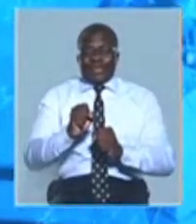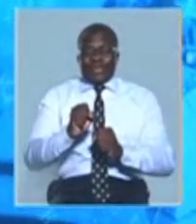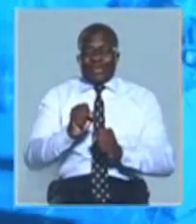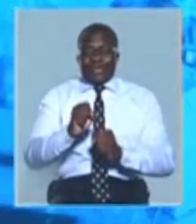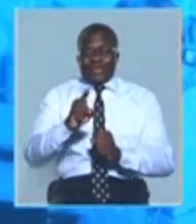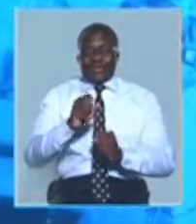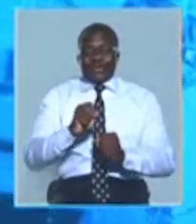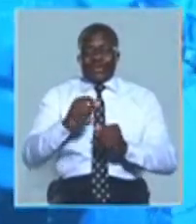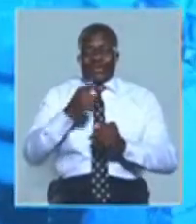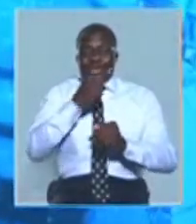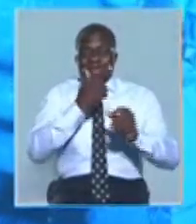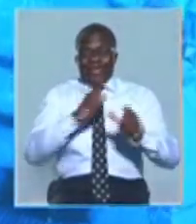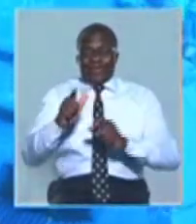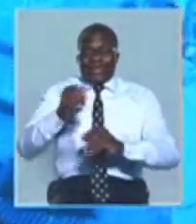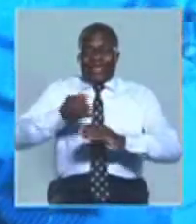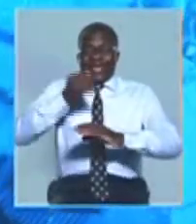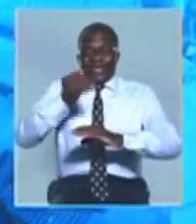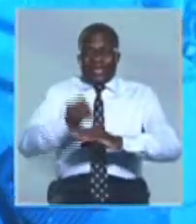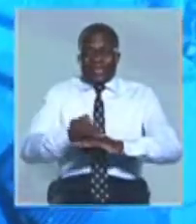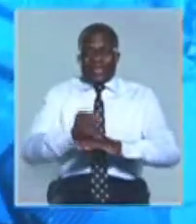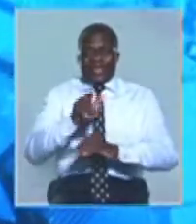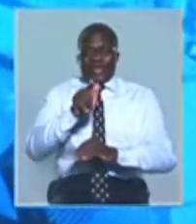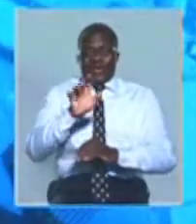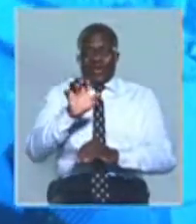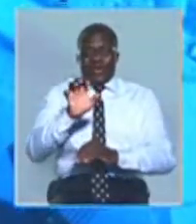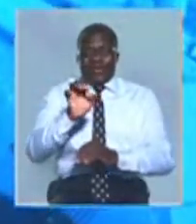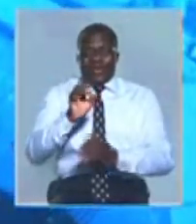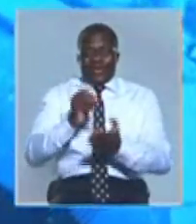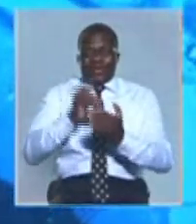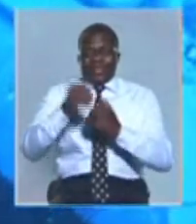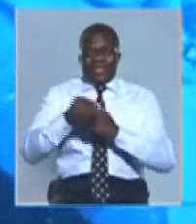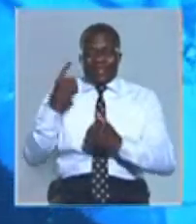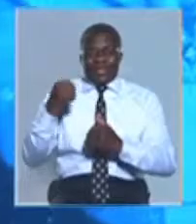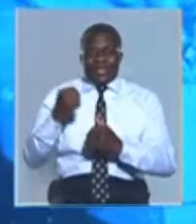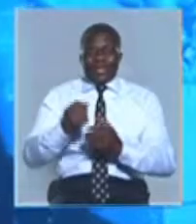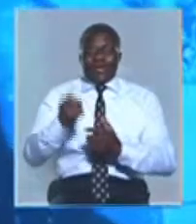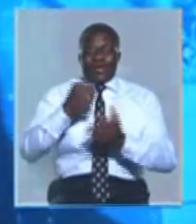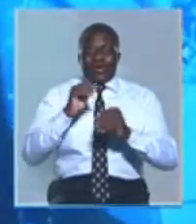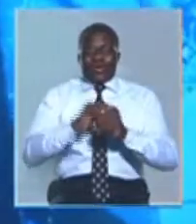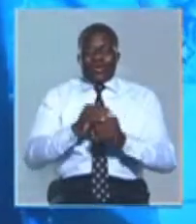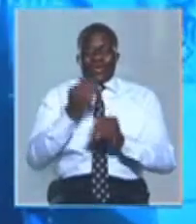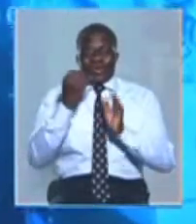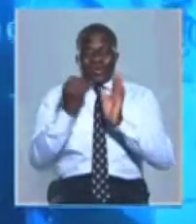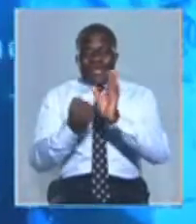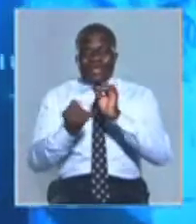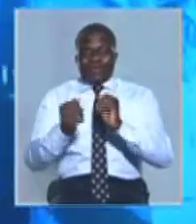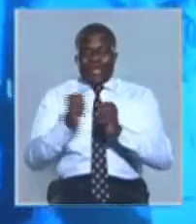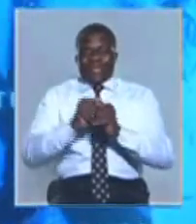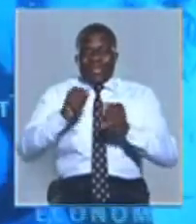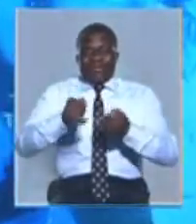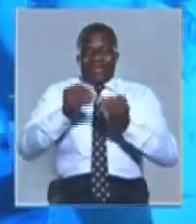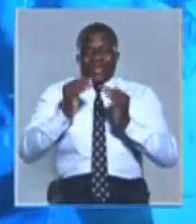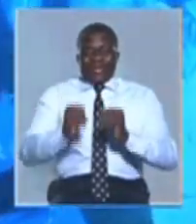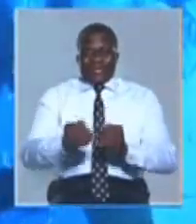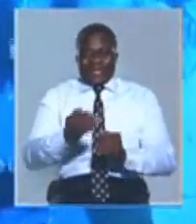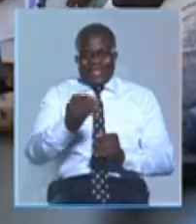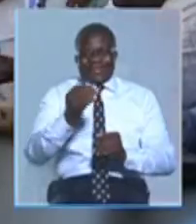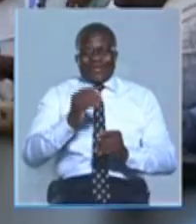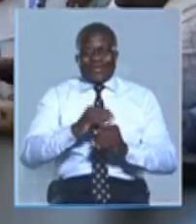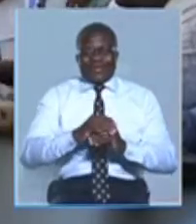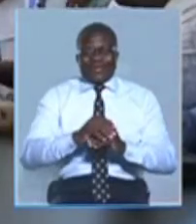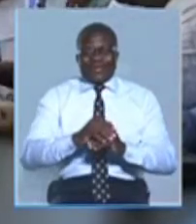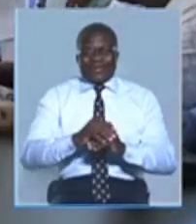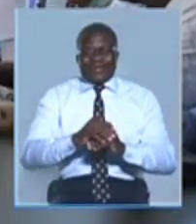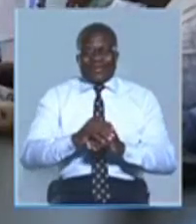celui du littoral a été installé le 29 décembre dernier. Nous revenons ici sur les images avec Jean-Claude James et Edmond Rumba.